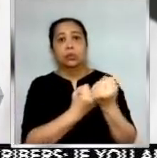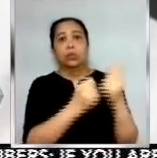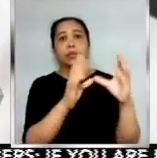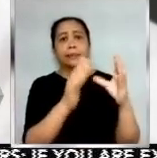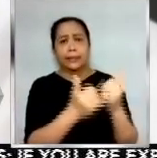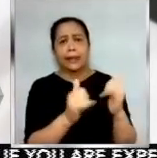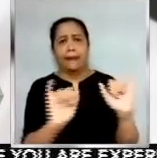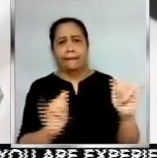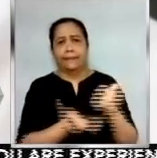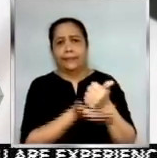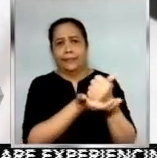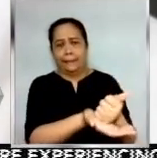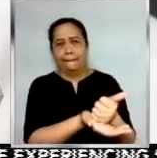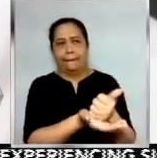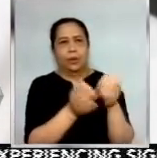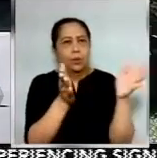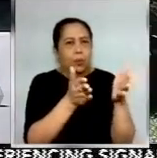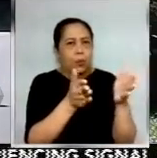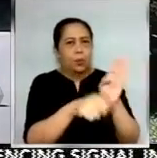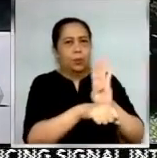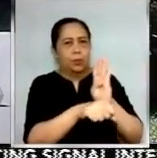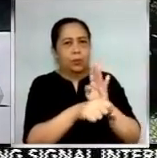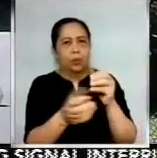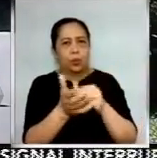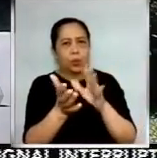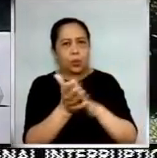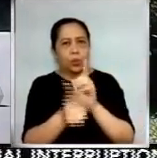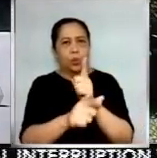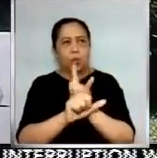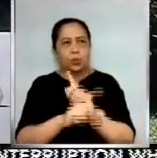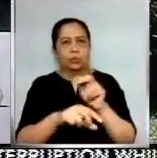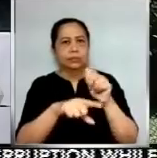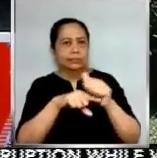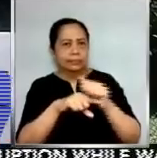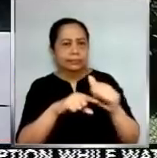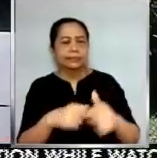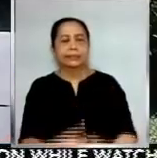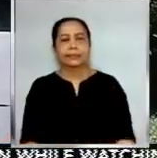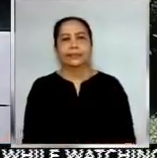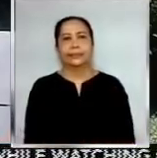mga microfinancing loan, mga training. Sandra Aguinaldo, nakatutok, 24 Oras.